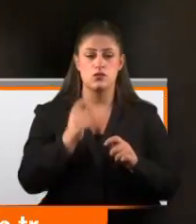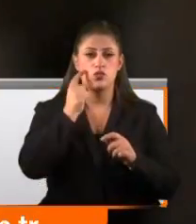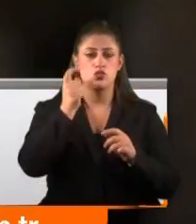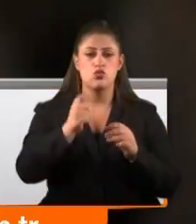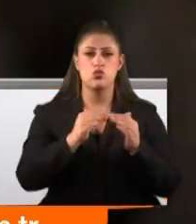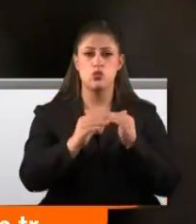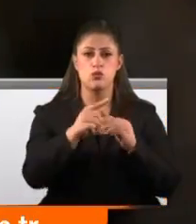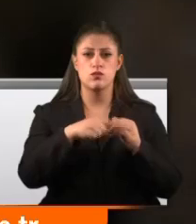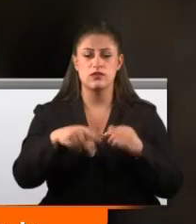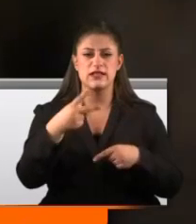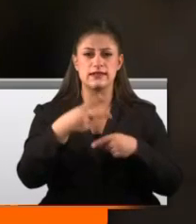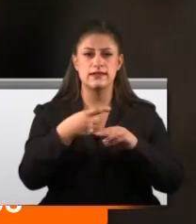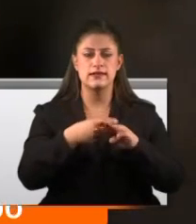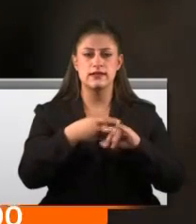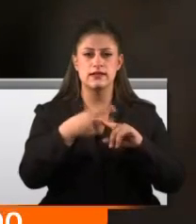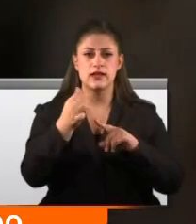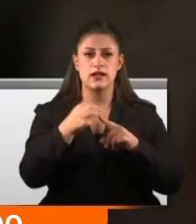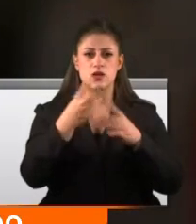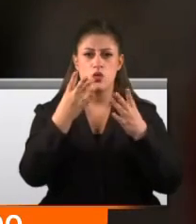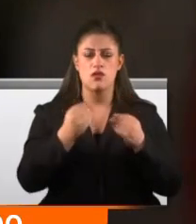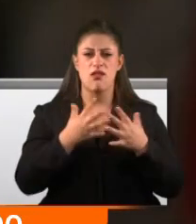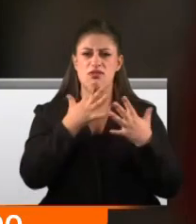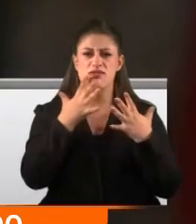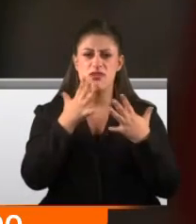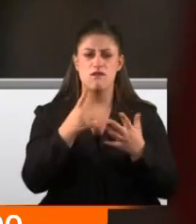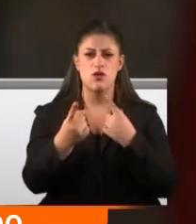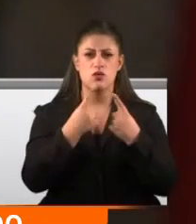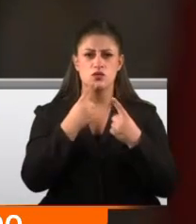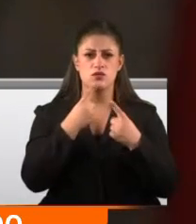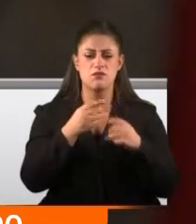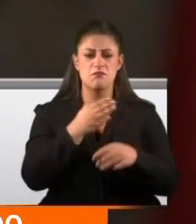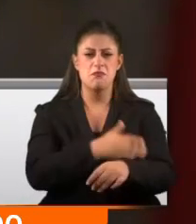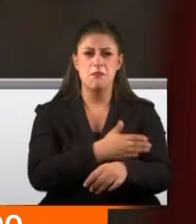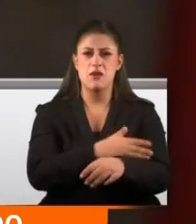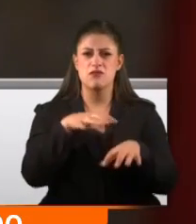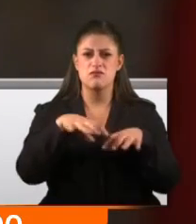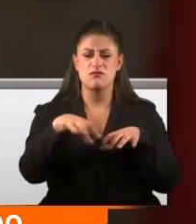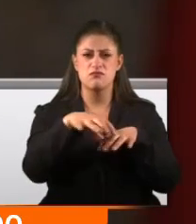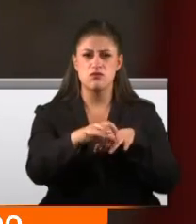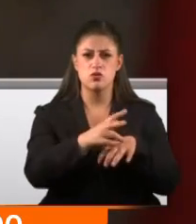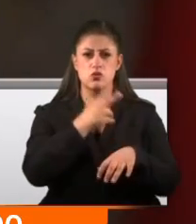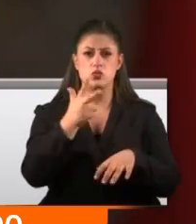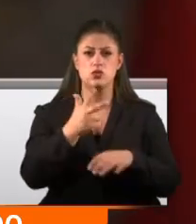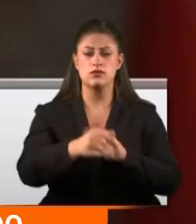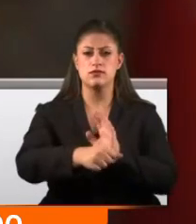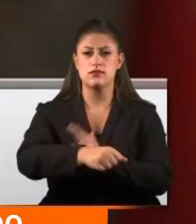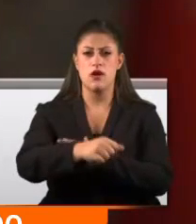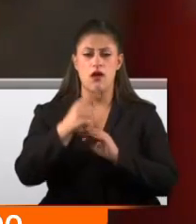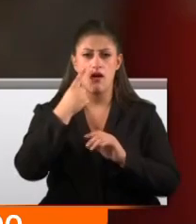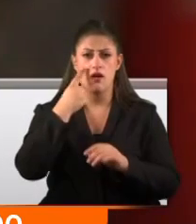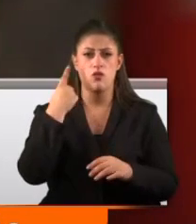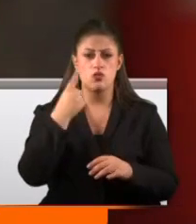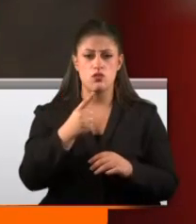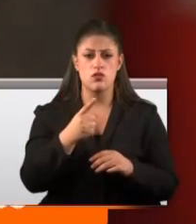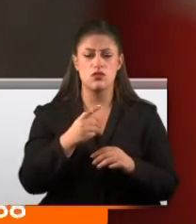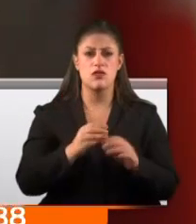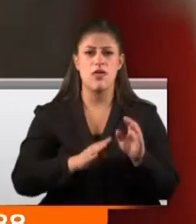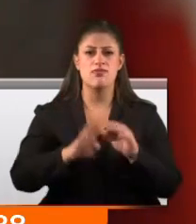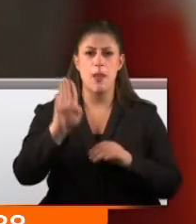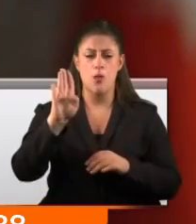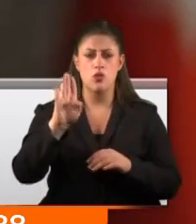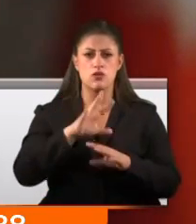zehirleyen her türlü nefret söylemine ırkçılığa ve aşırı sağ akımlara karşı demokrasiler